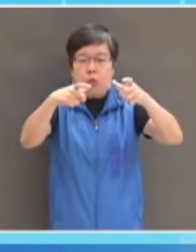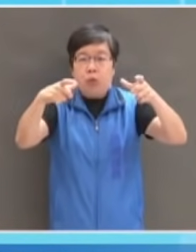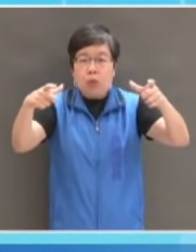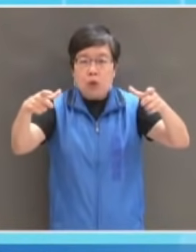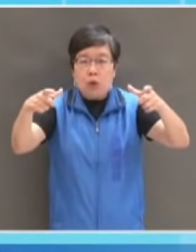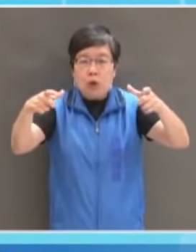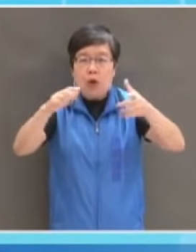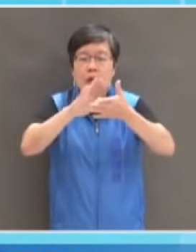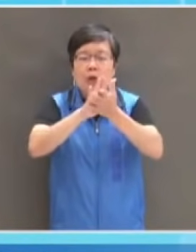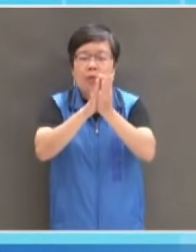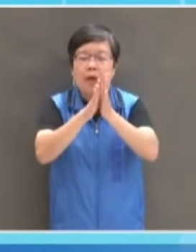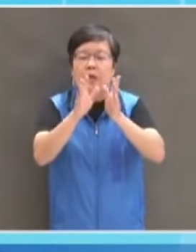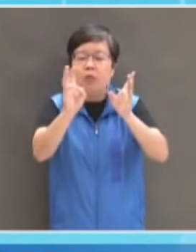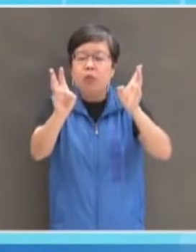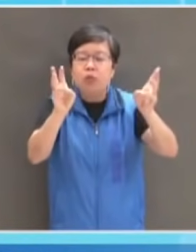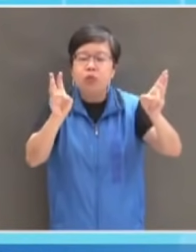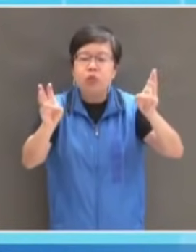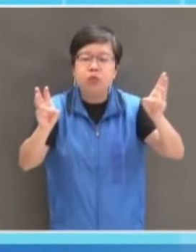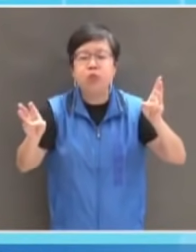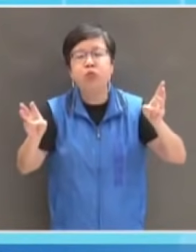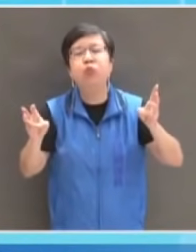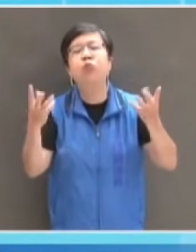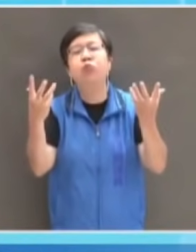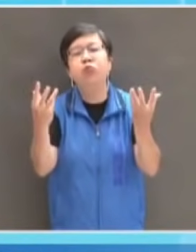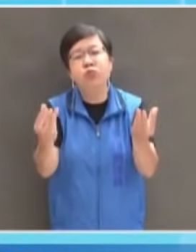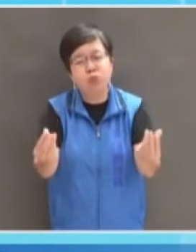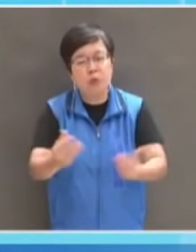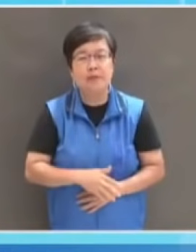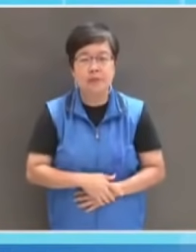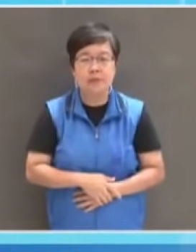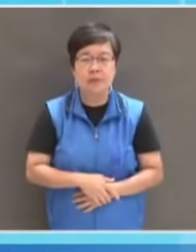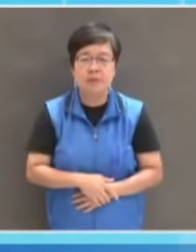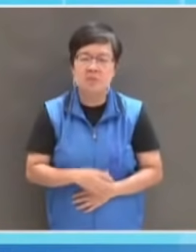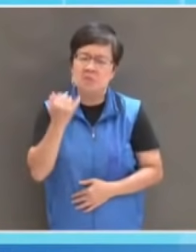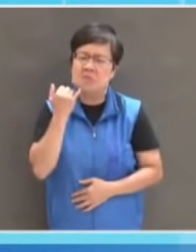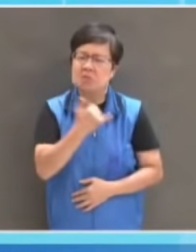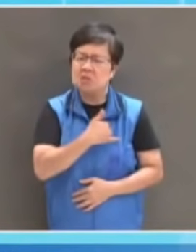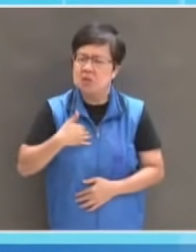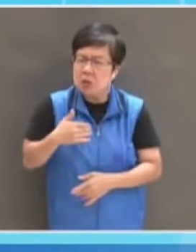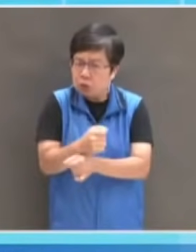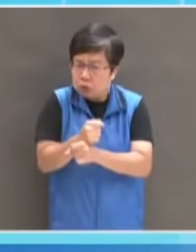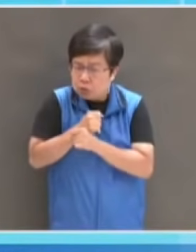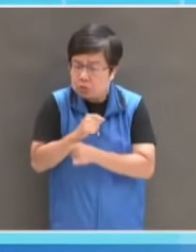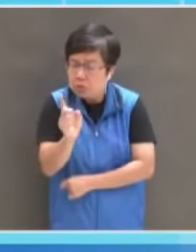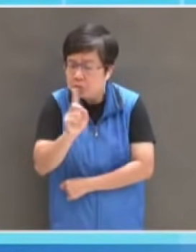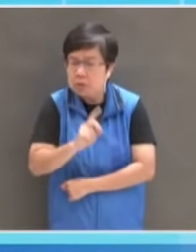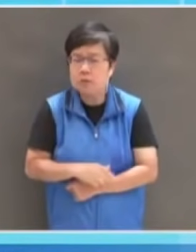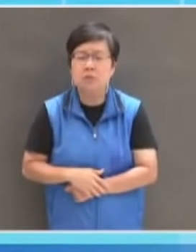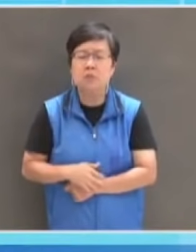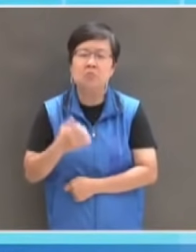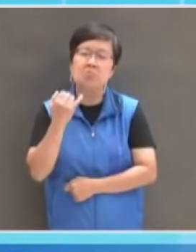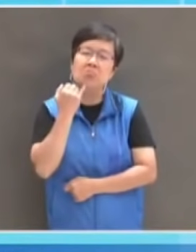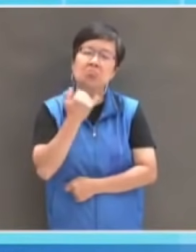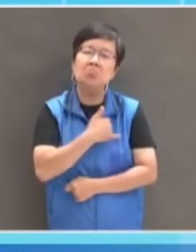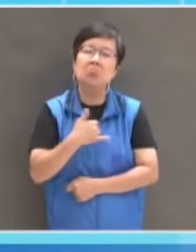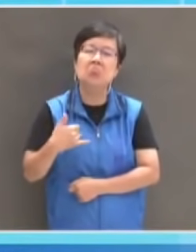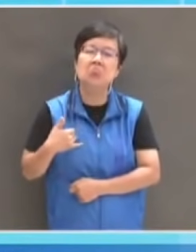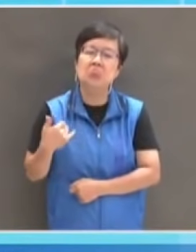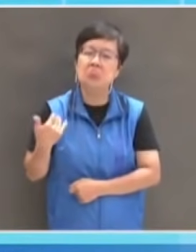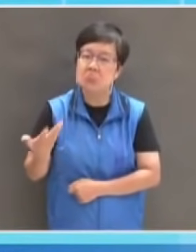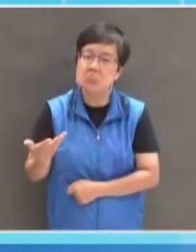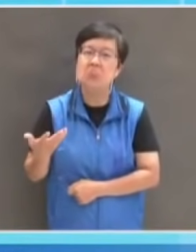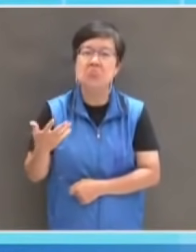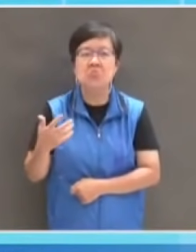比较散。但是要值得注意的，这个散可能涉及到已经走到这当中，慢慢